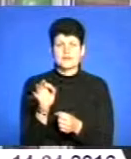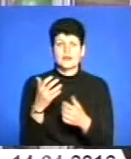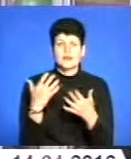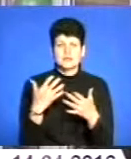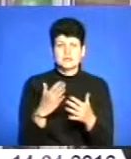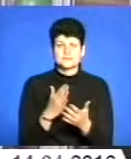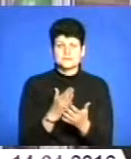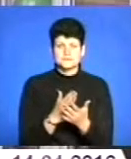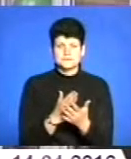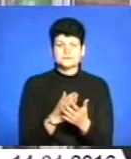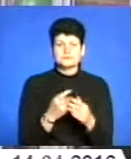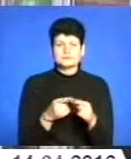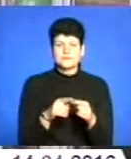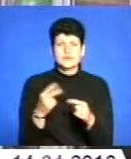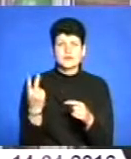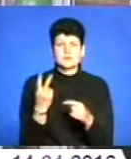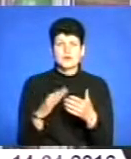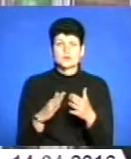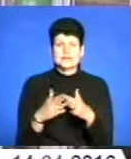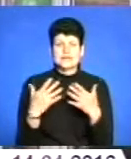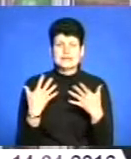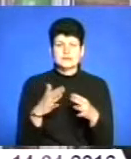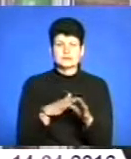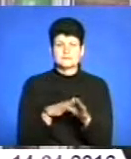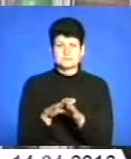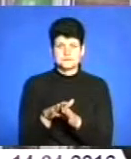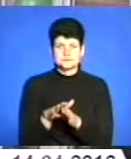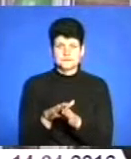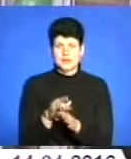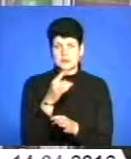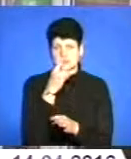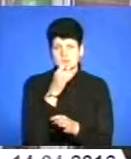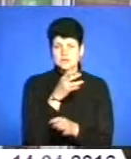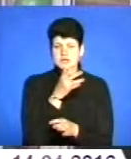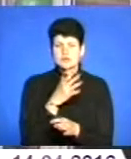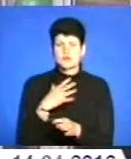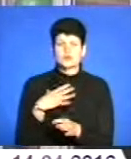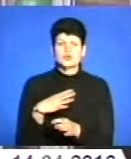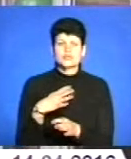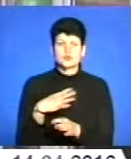вже є. Це перші 2 контракти, які реалізовані, і в найближчий час ми очікуємо